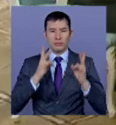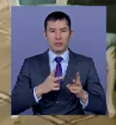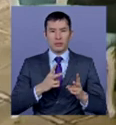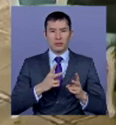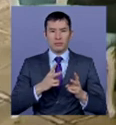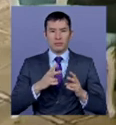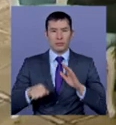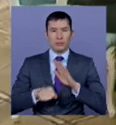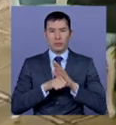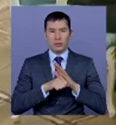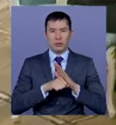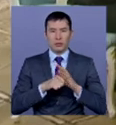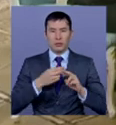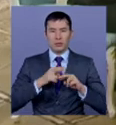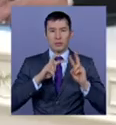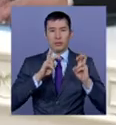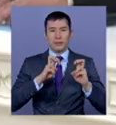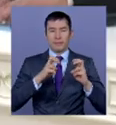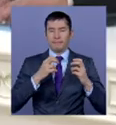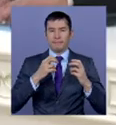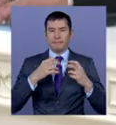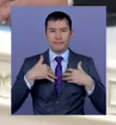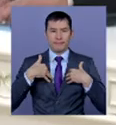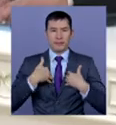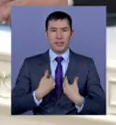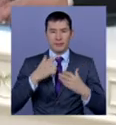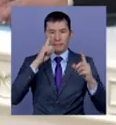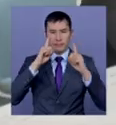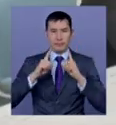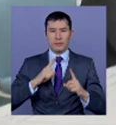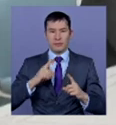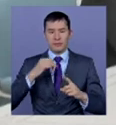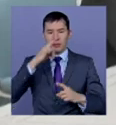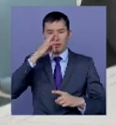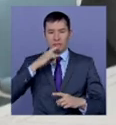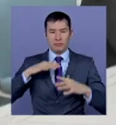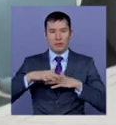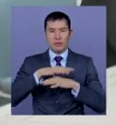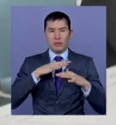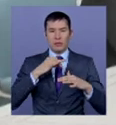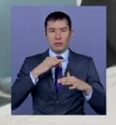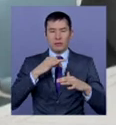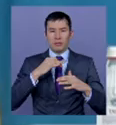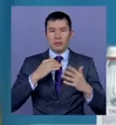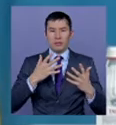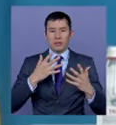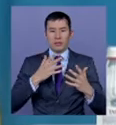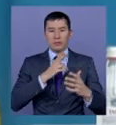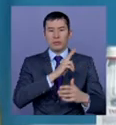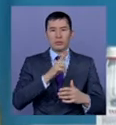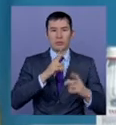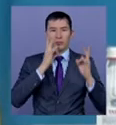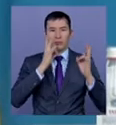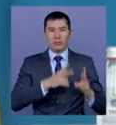шекті. Бұл өте ауыр жағдай. Қазақстан халқының және өзімнің атымнан зардап